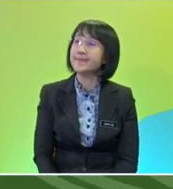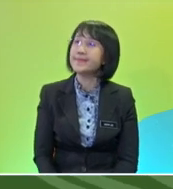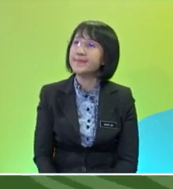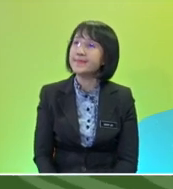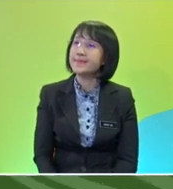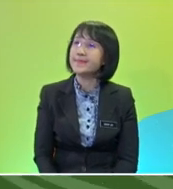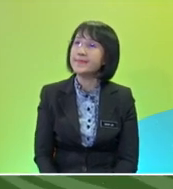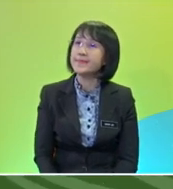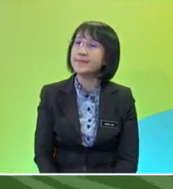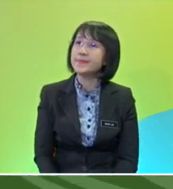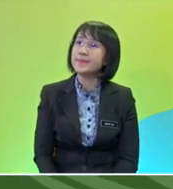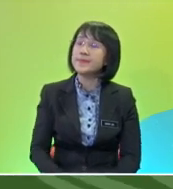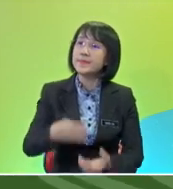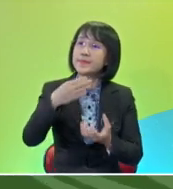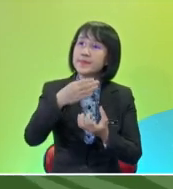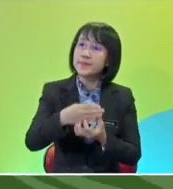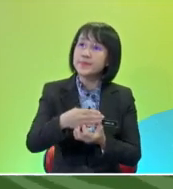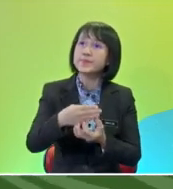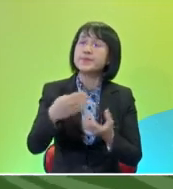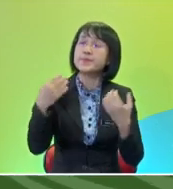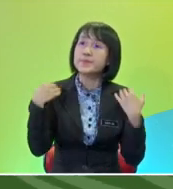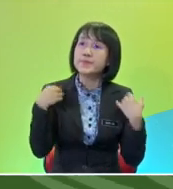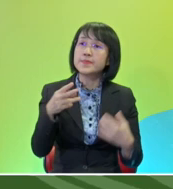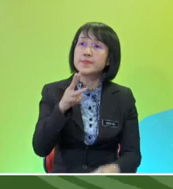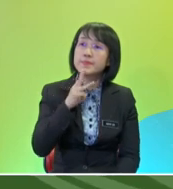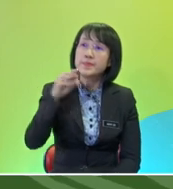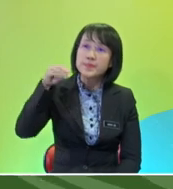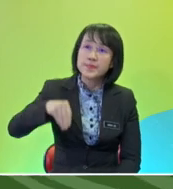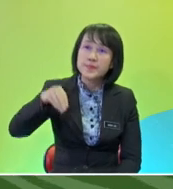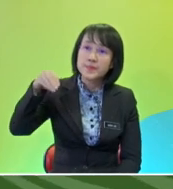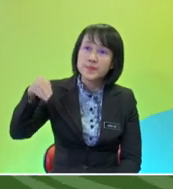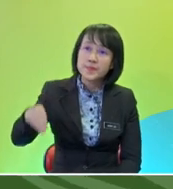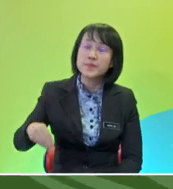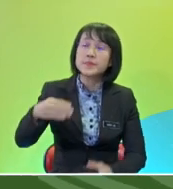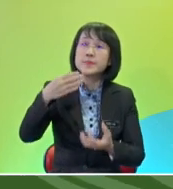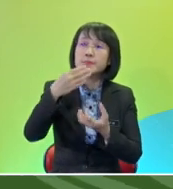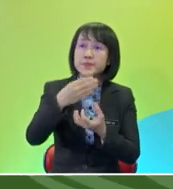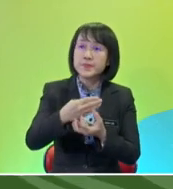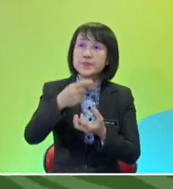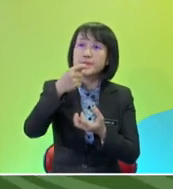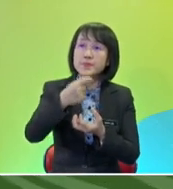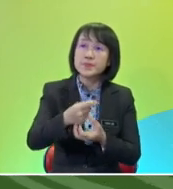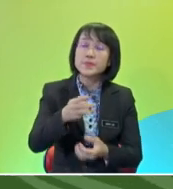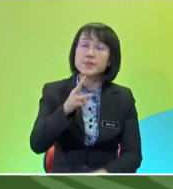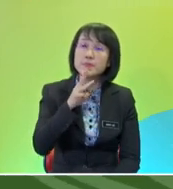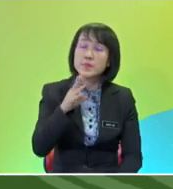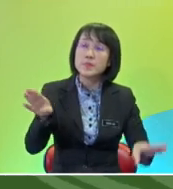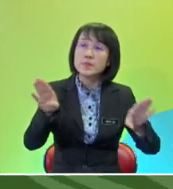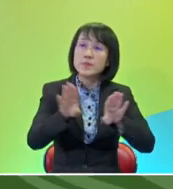Tutup bekas yang mengandungi air. Tanam bekas yang menakung air. Tutup tong